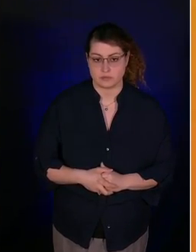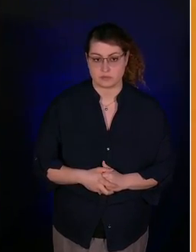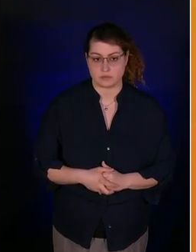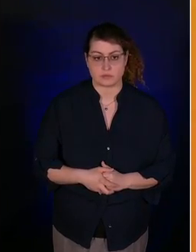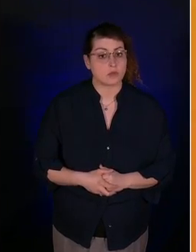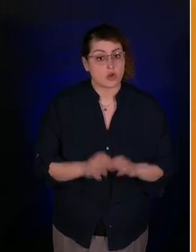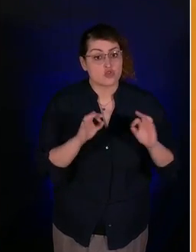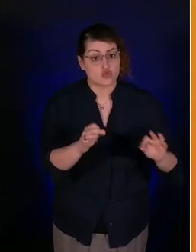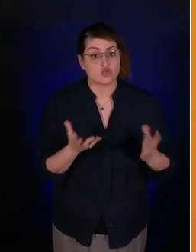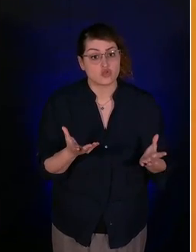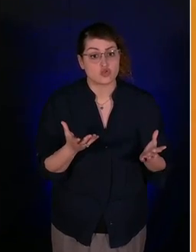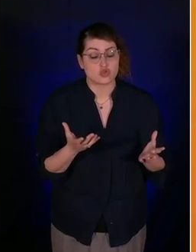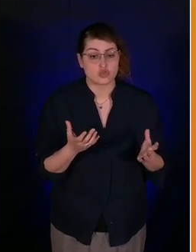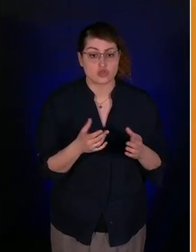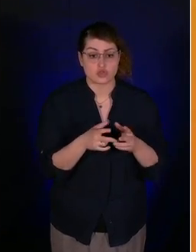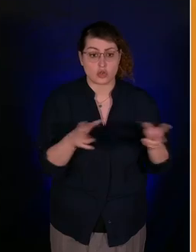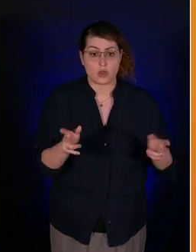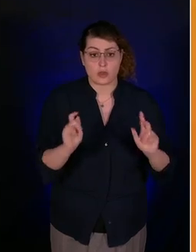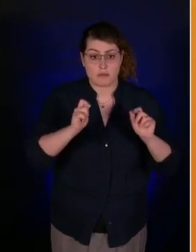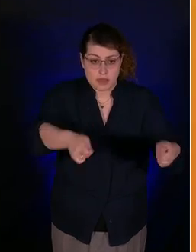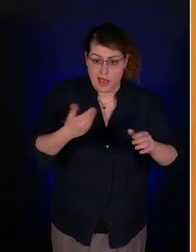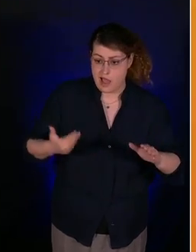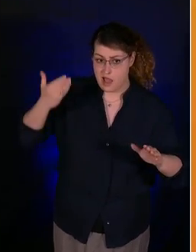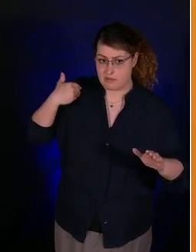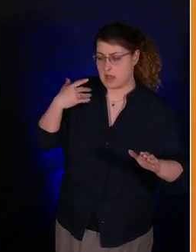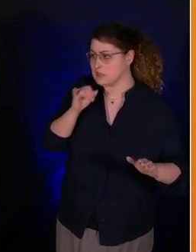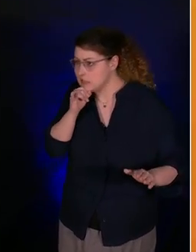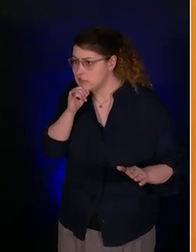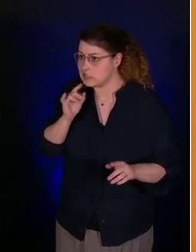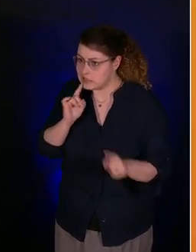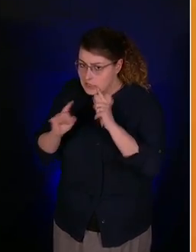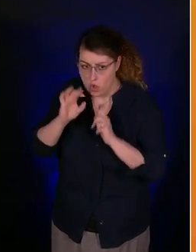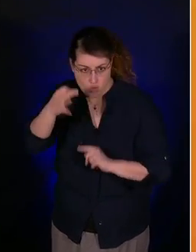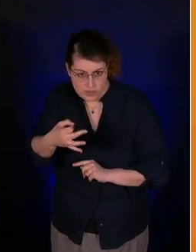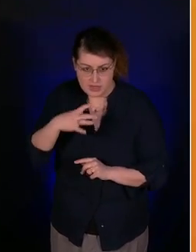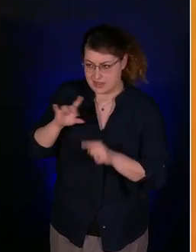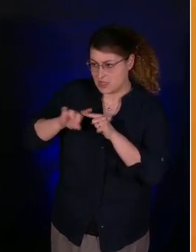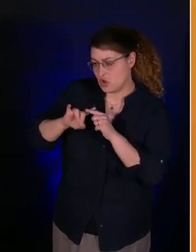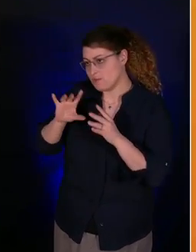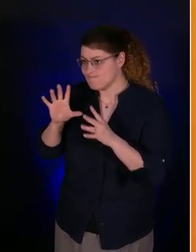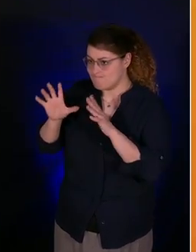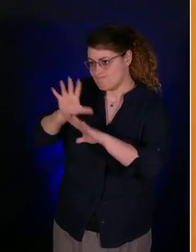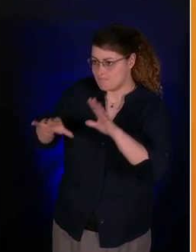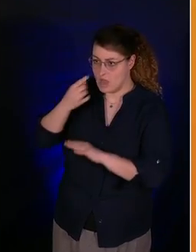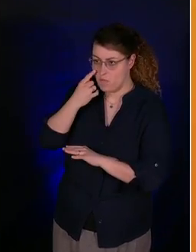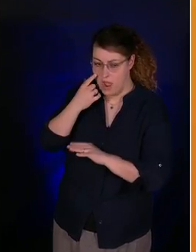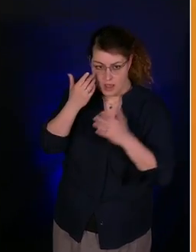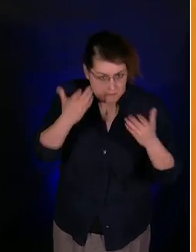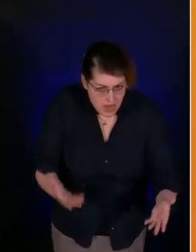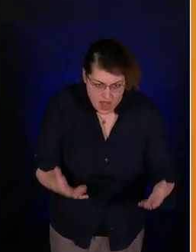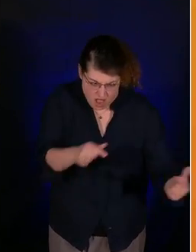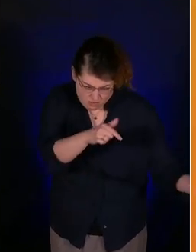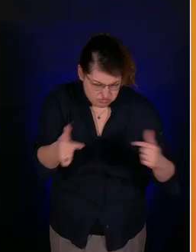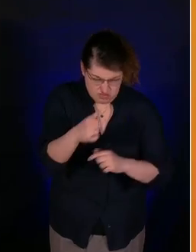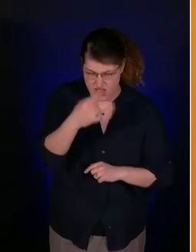Ok, le mandat précédent a parfois été marqué de maladresse et d'erreurs, et il y a des choses à remettre à plat. Mais là, on se mange la tête pour